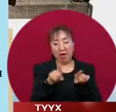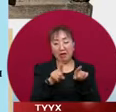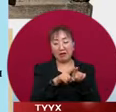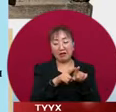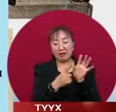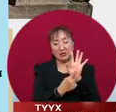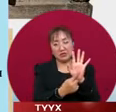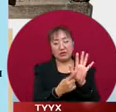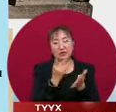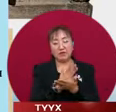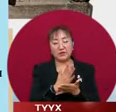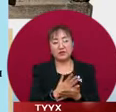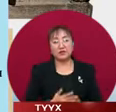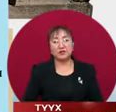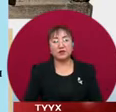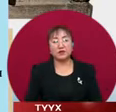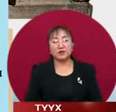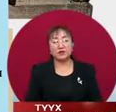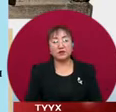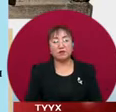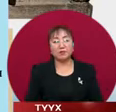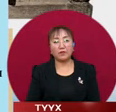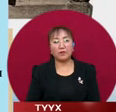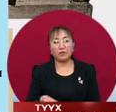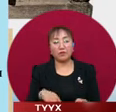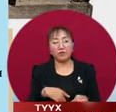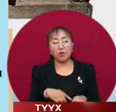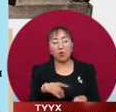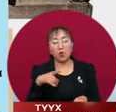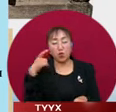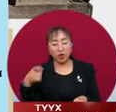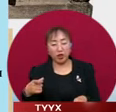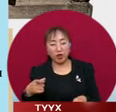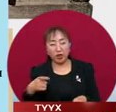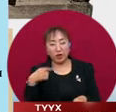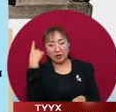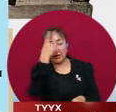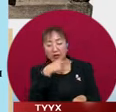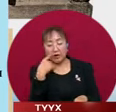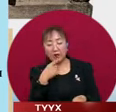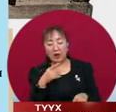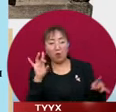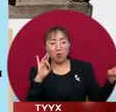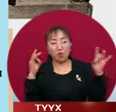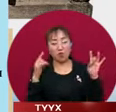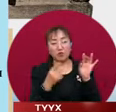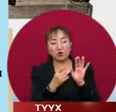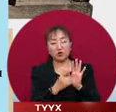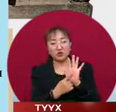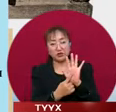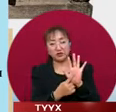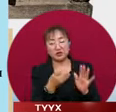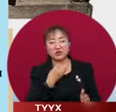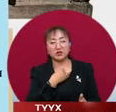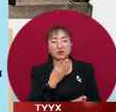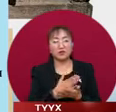мөн адил гректэй адилхан хүнийг бурхан болгож шүтдэг байсан байна. За тэгвэл ромийн хамгийн